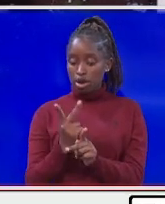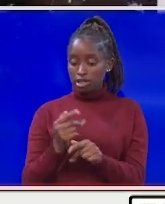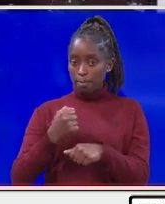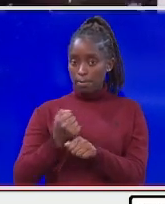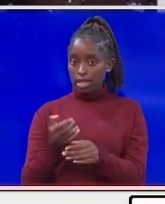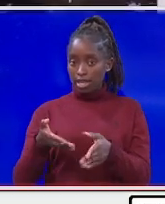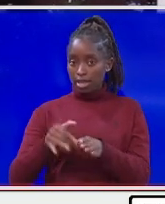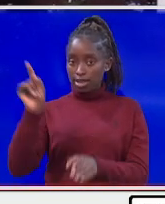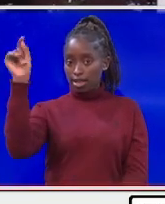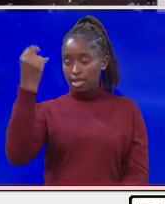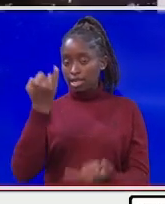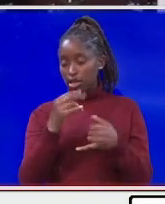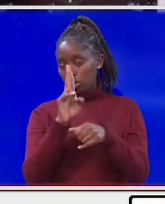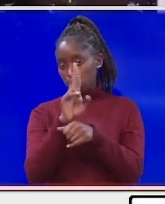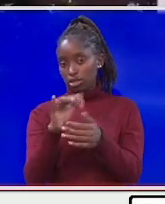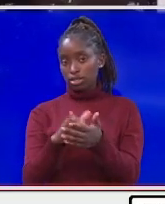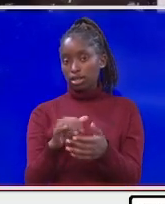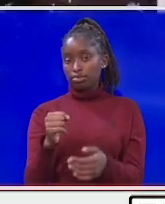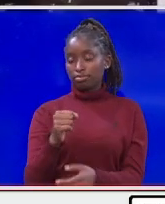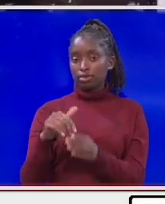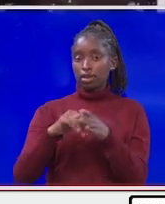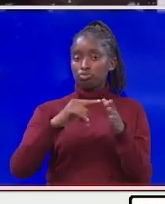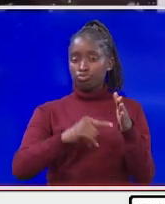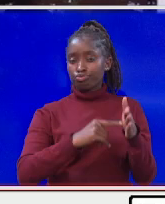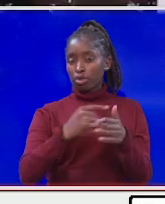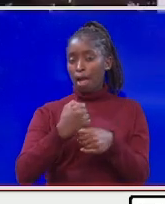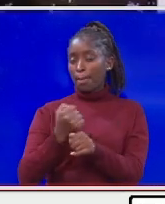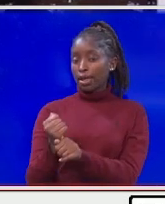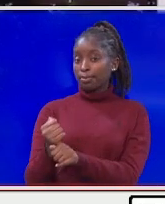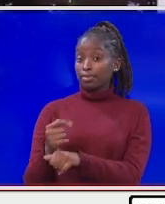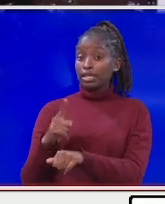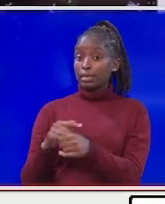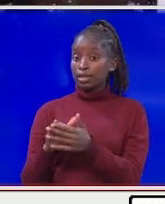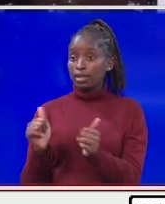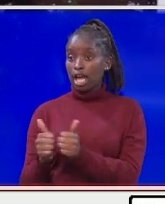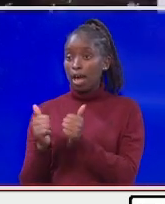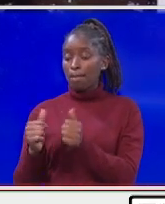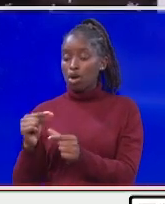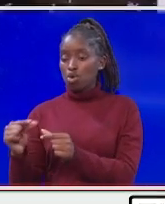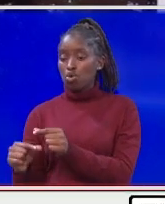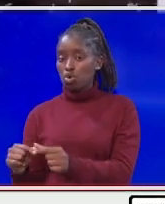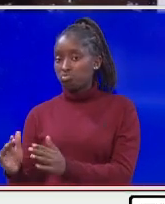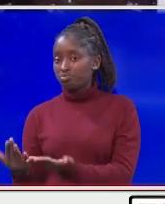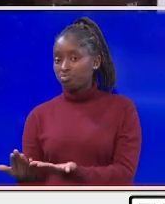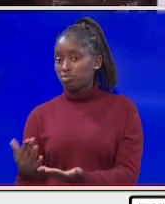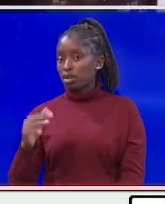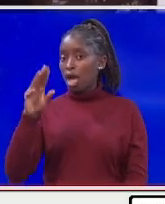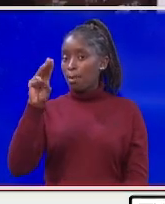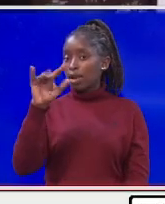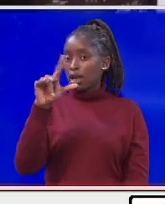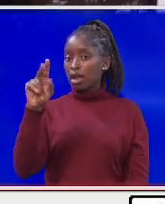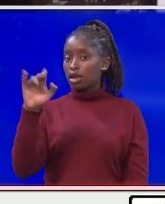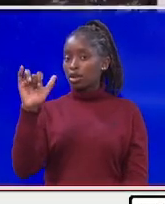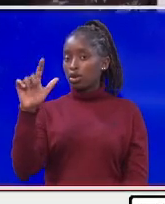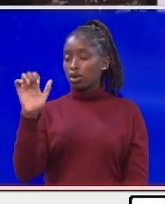kutunza sekta ya uzalishaji. Haya najiri wakati ambapo watu wengi wa kizazi cha millennial wanahusisha uzoefu wao